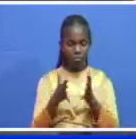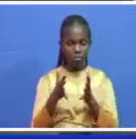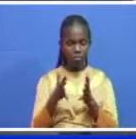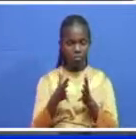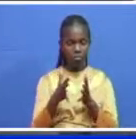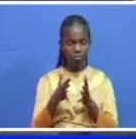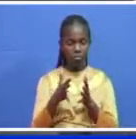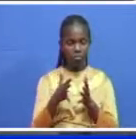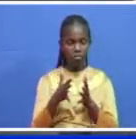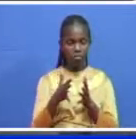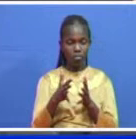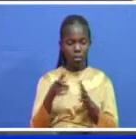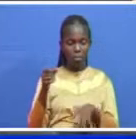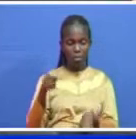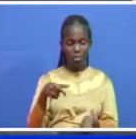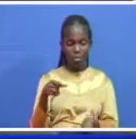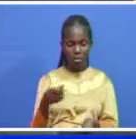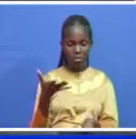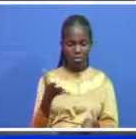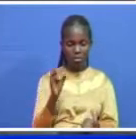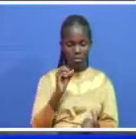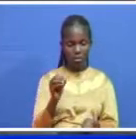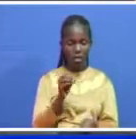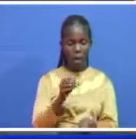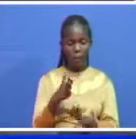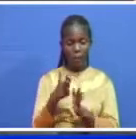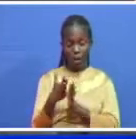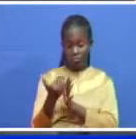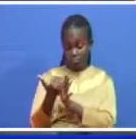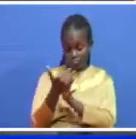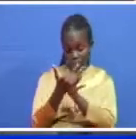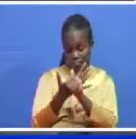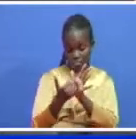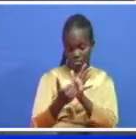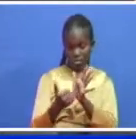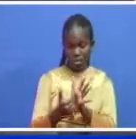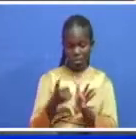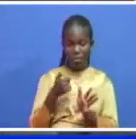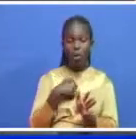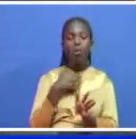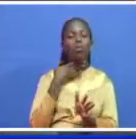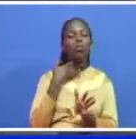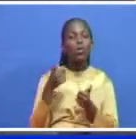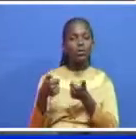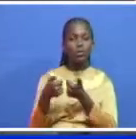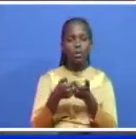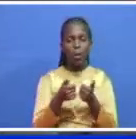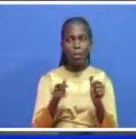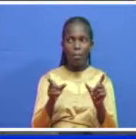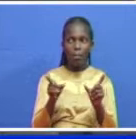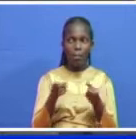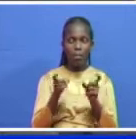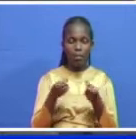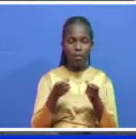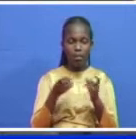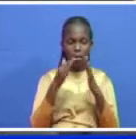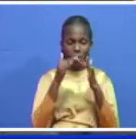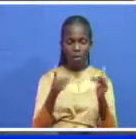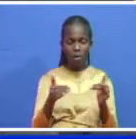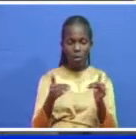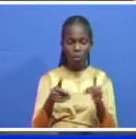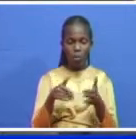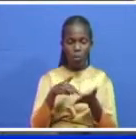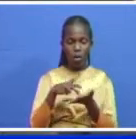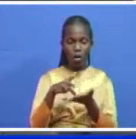wetu hakuna. Mupangilio, nataka ni wachallenge nyinyi media houses. Mutembe paka Kirinyaga